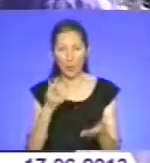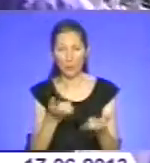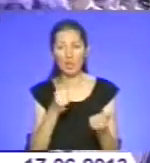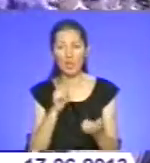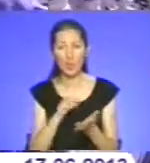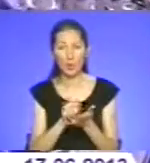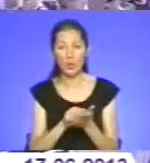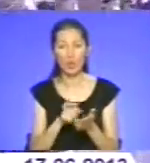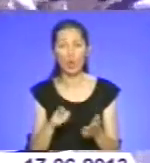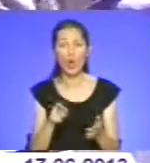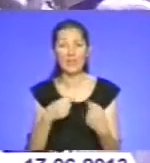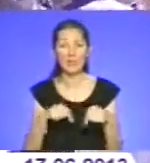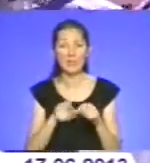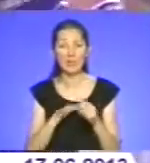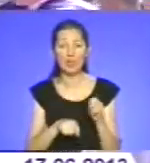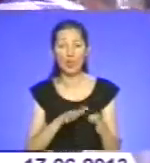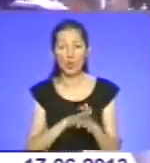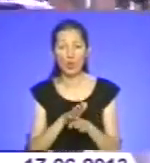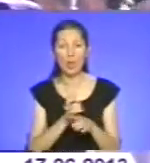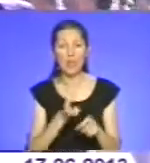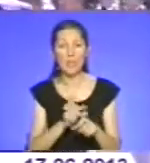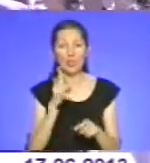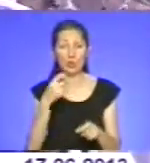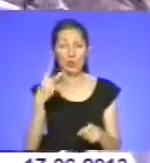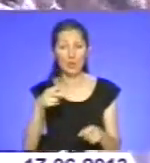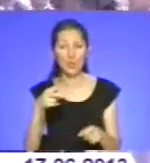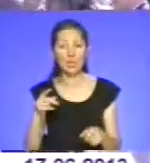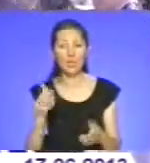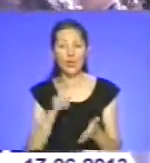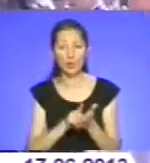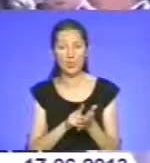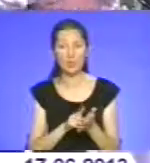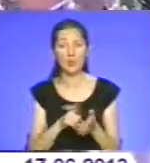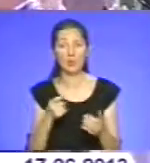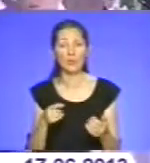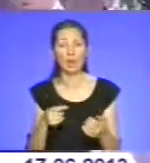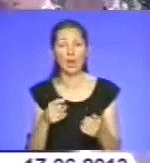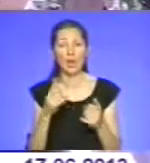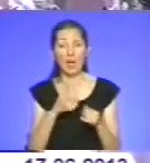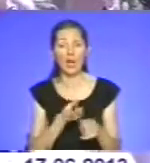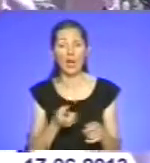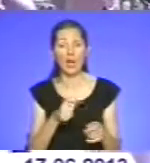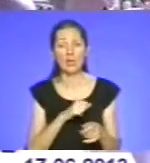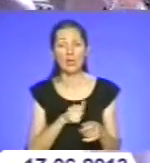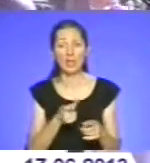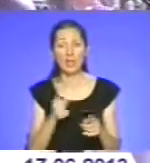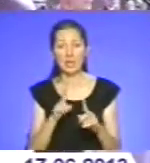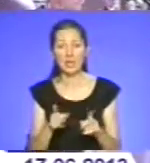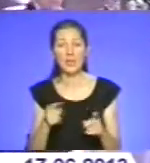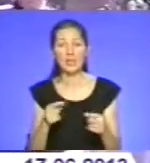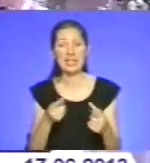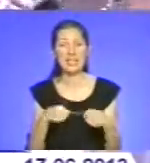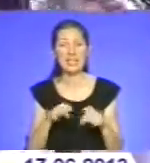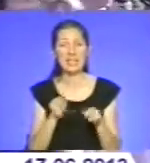більше 120 функцій. На сьогоднішній уявити фігуру дільничного інспектора неможливо. І саме дільничний інспектор міліції